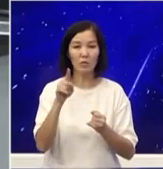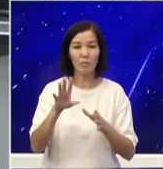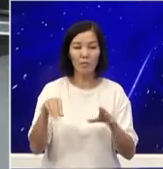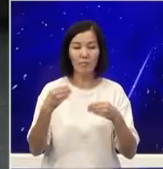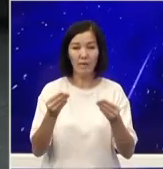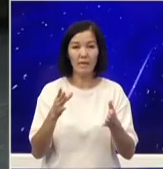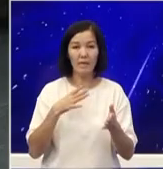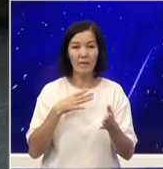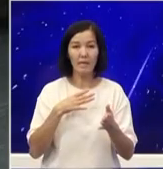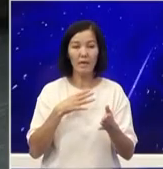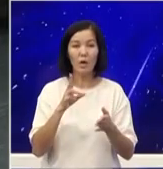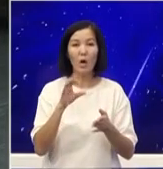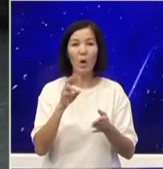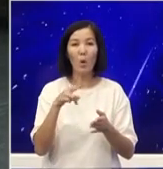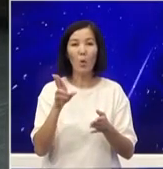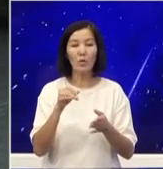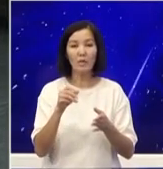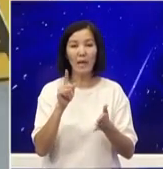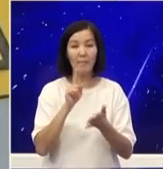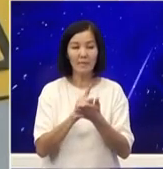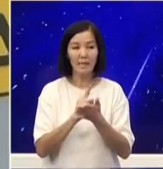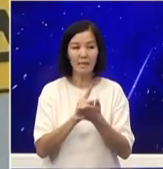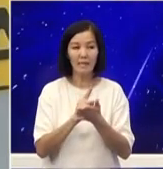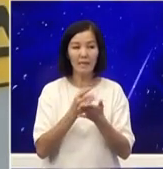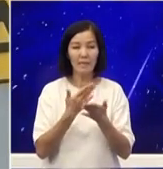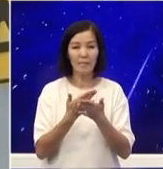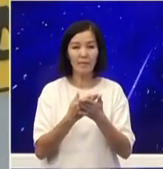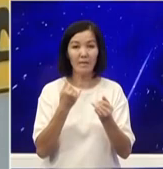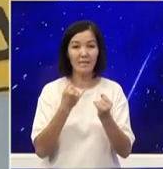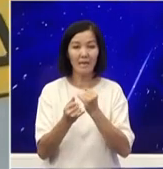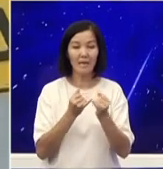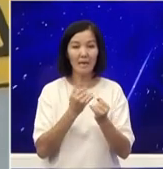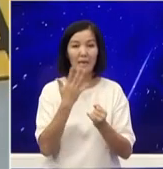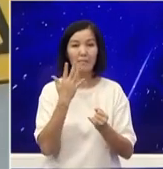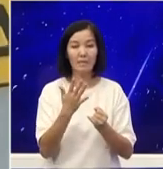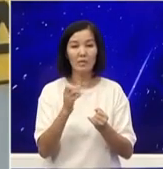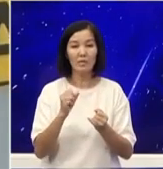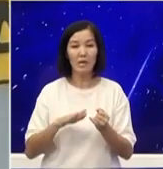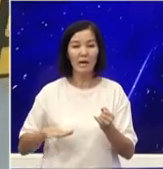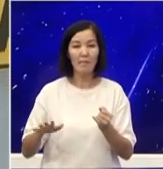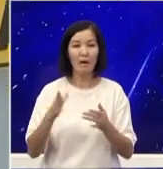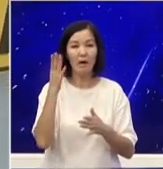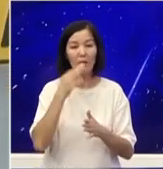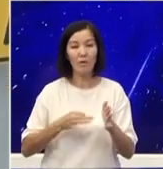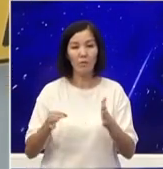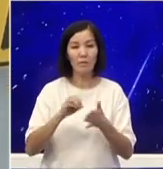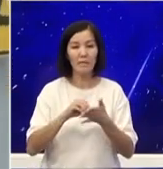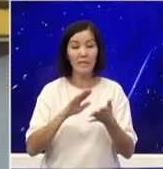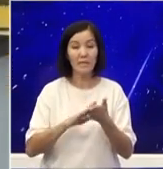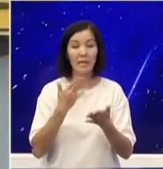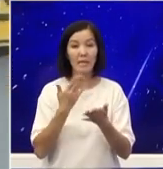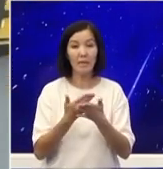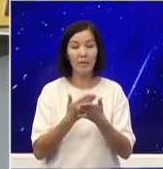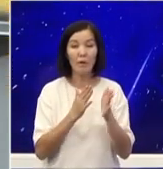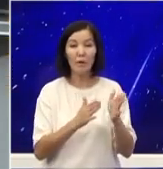Жергілікті аймақтың коды міндетті түрде көрсетіледі. Міне, мынандай сары түсті. Бесінші аймақ, яғни Алматы облысында тіркеуде. Егер азамат көлігін